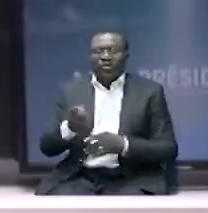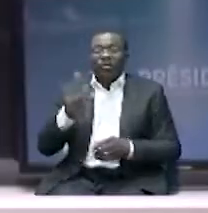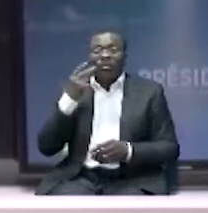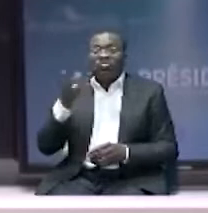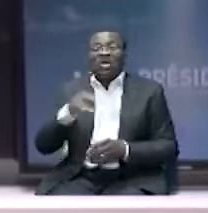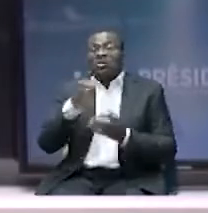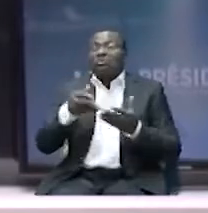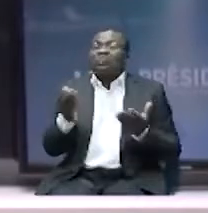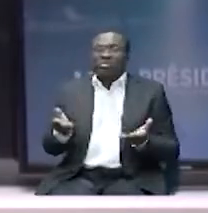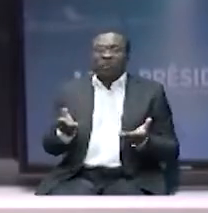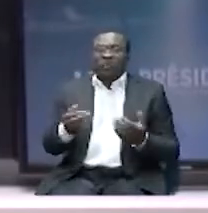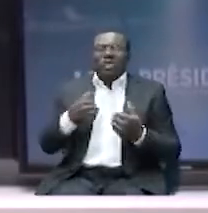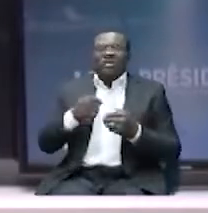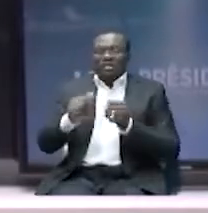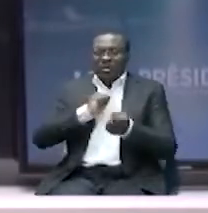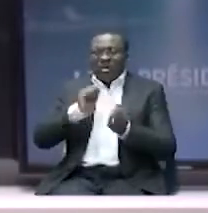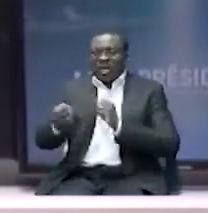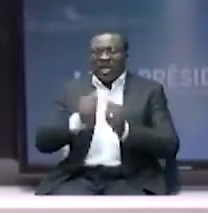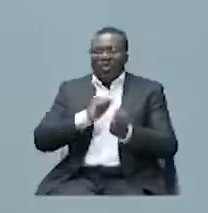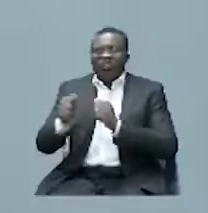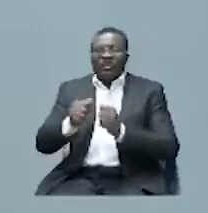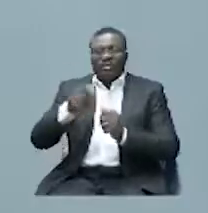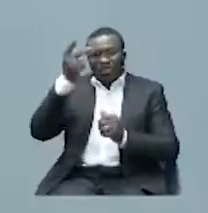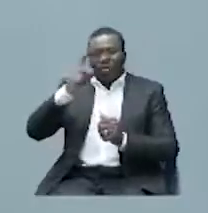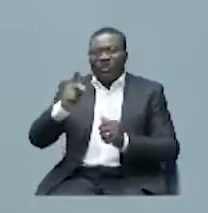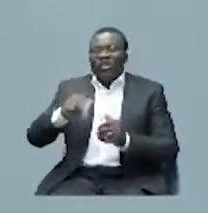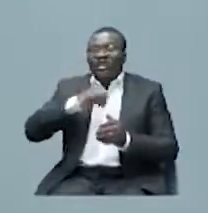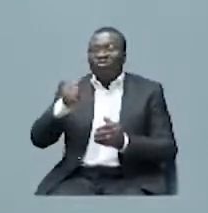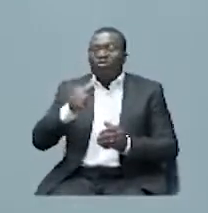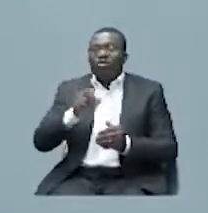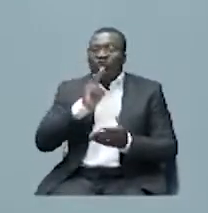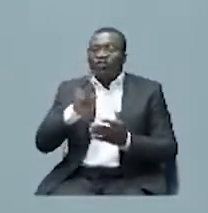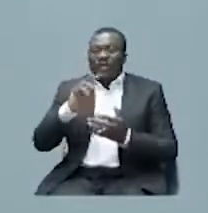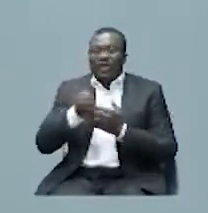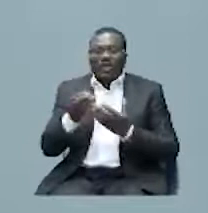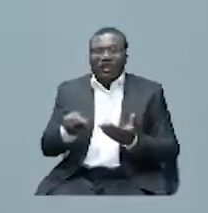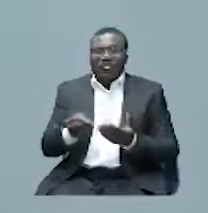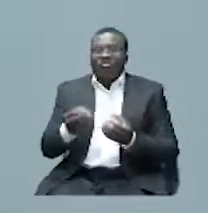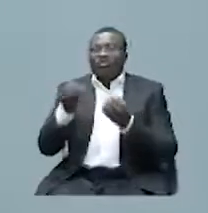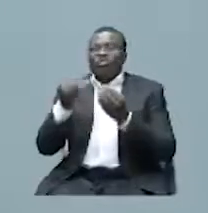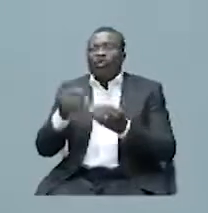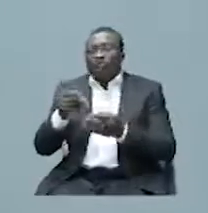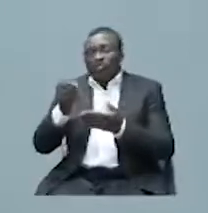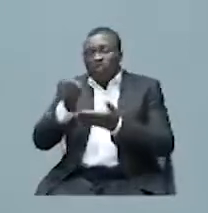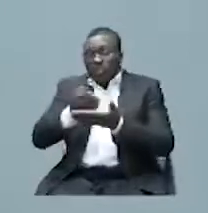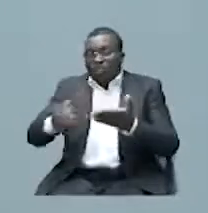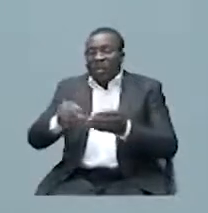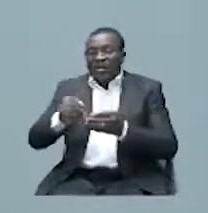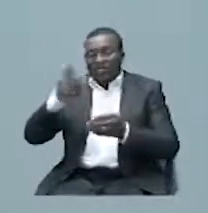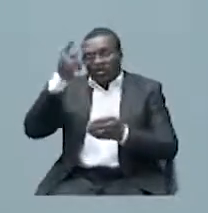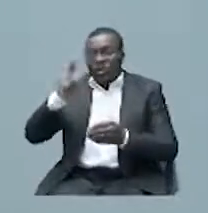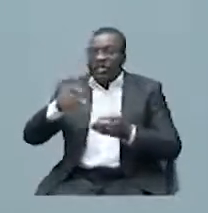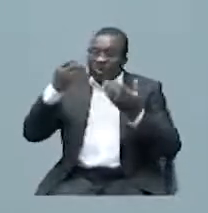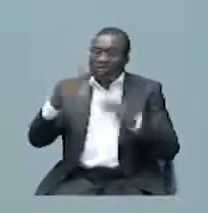tous, c'est que la compétition politique n'est plus une réalité. La plupart des partis politiques ont perdu leur